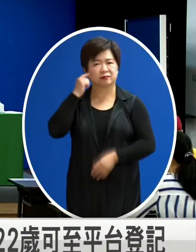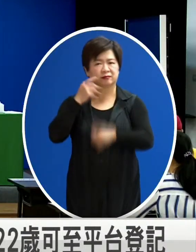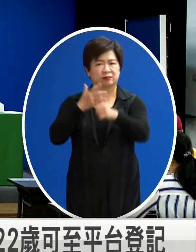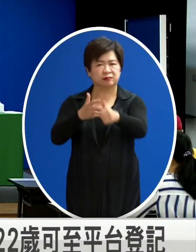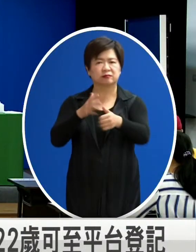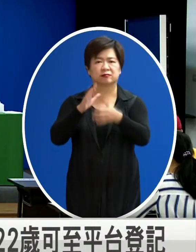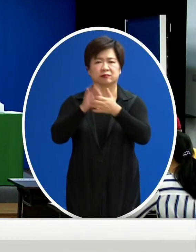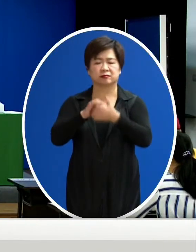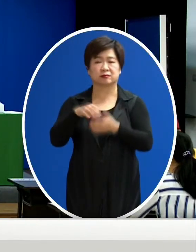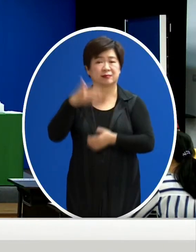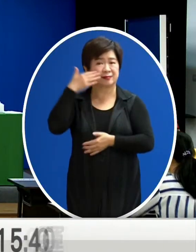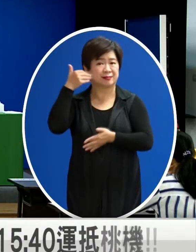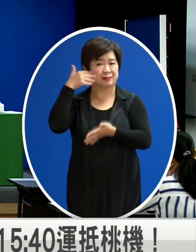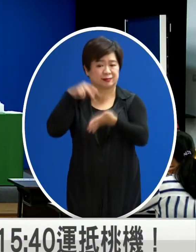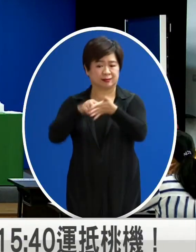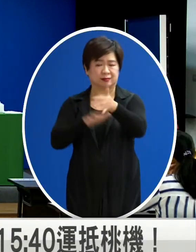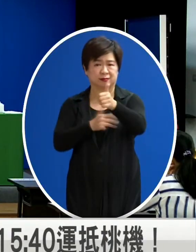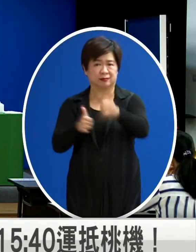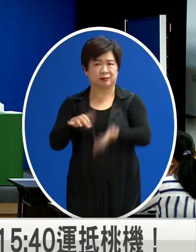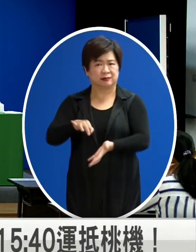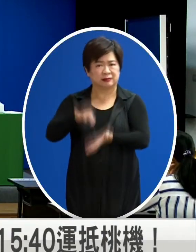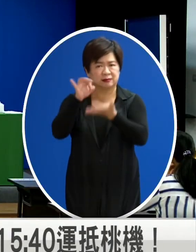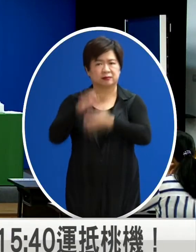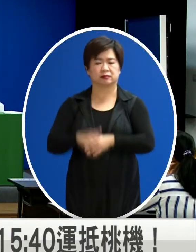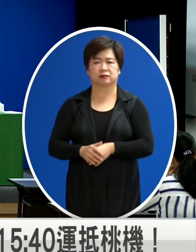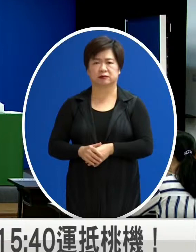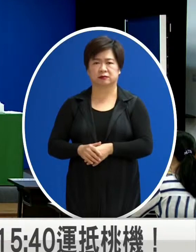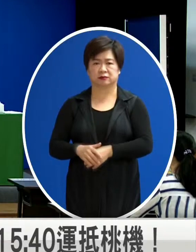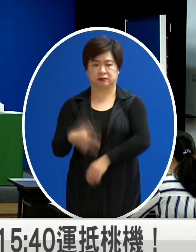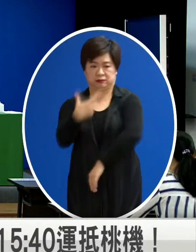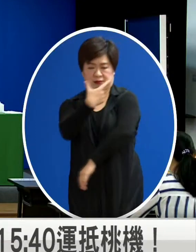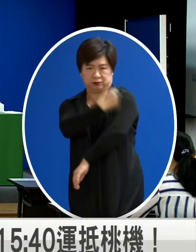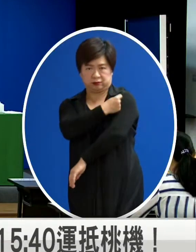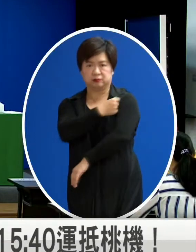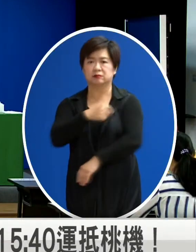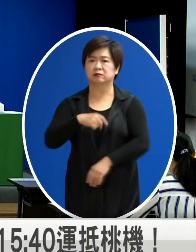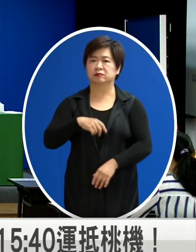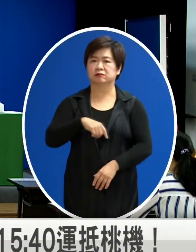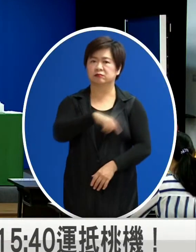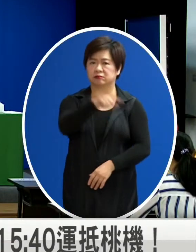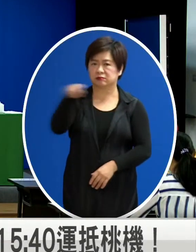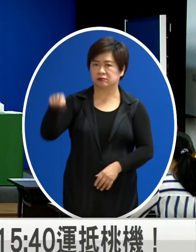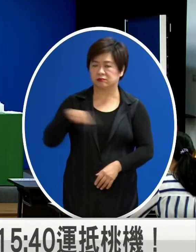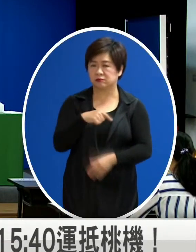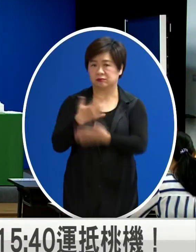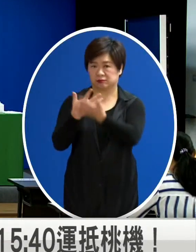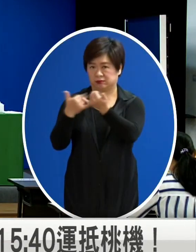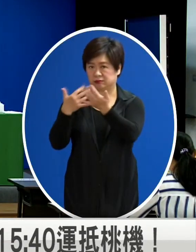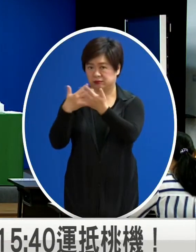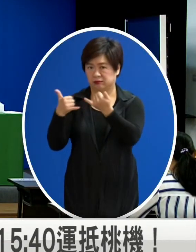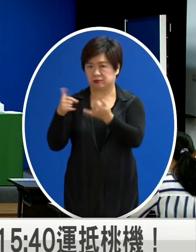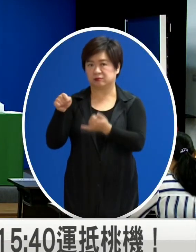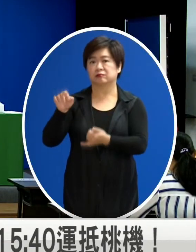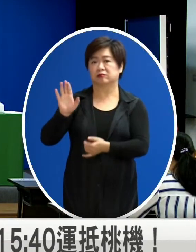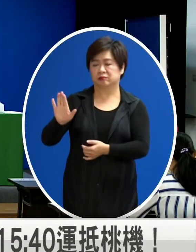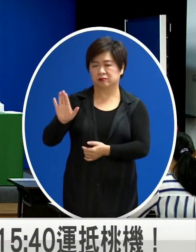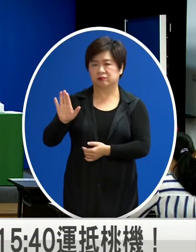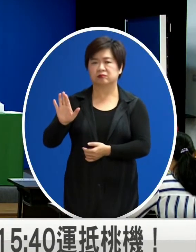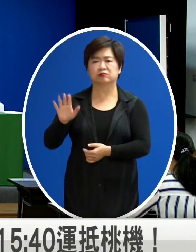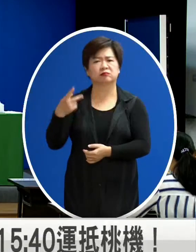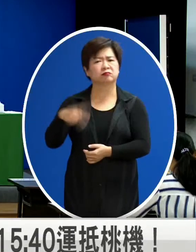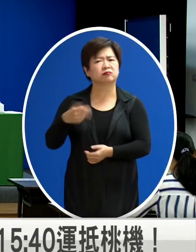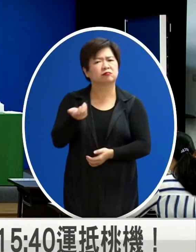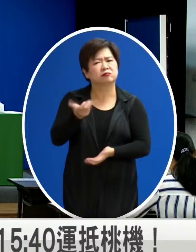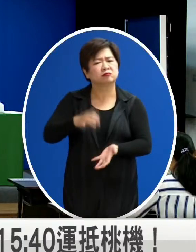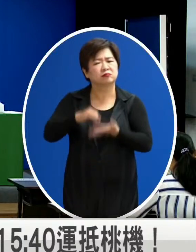为有蓝营立委建议说，是不是在接种对象就是除了学生之外，我们这次因